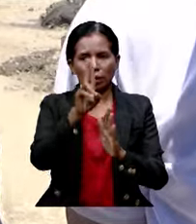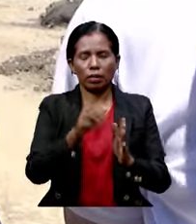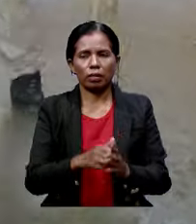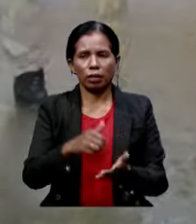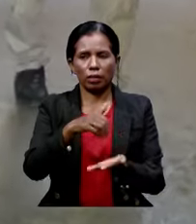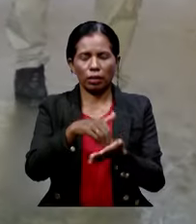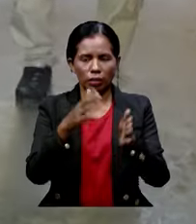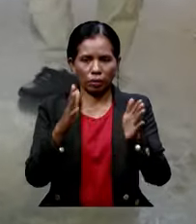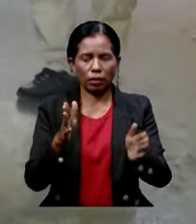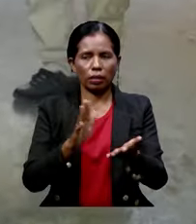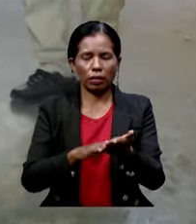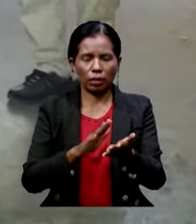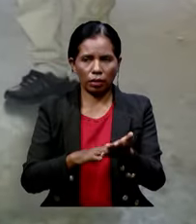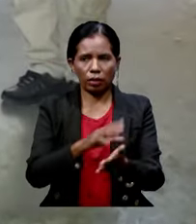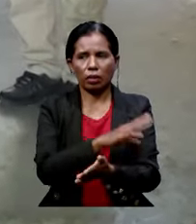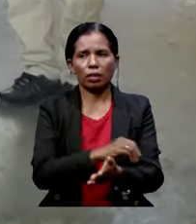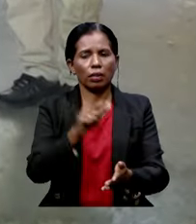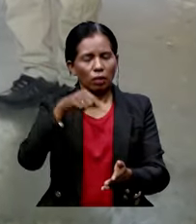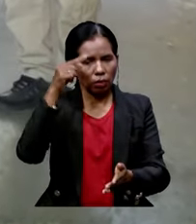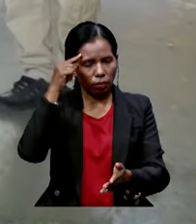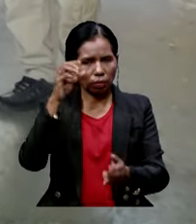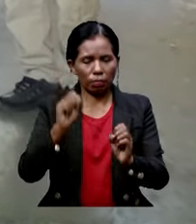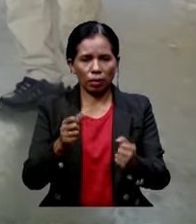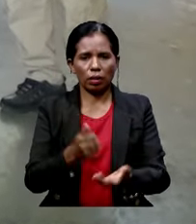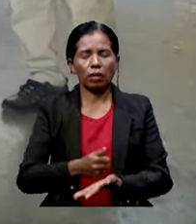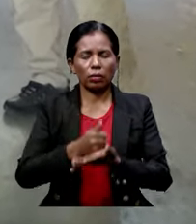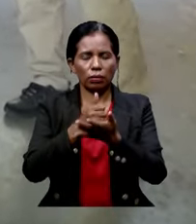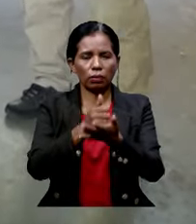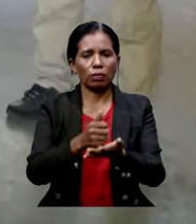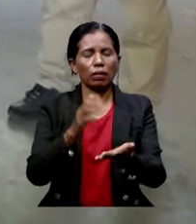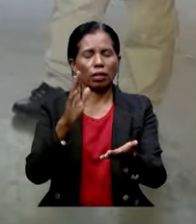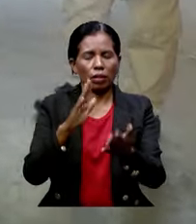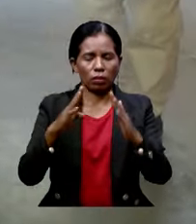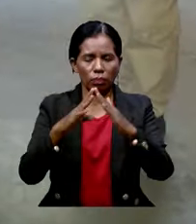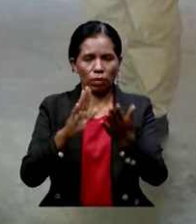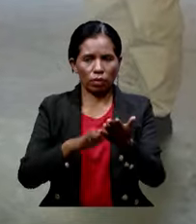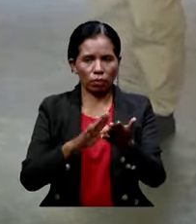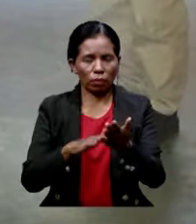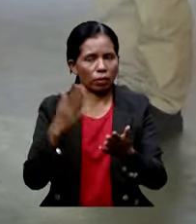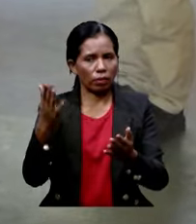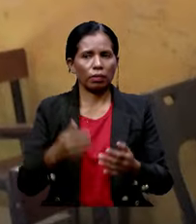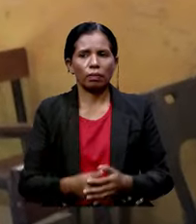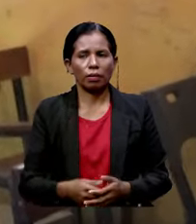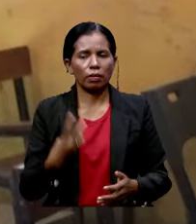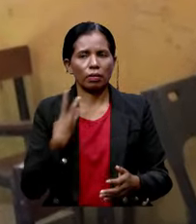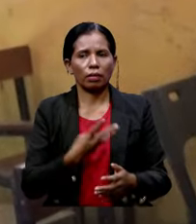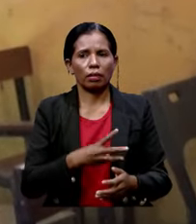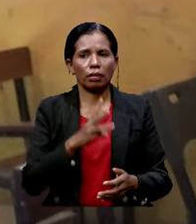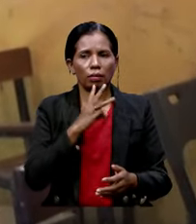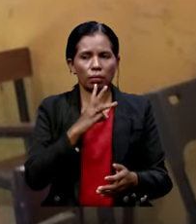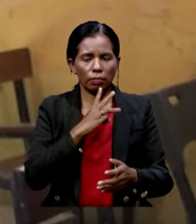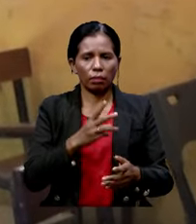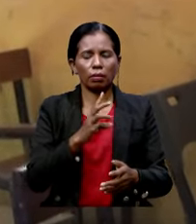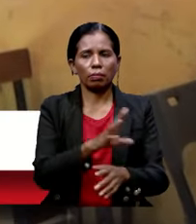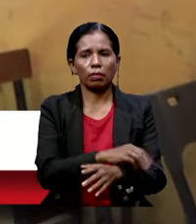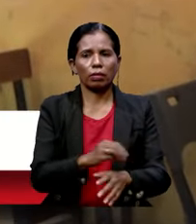estudante escola finantil espera governo beletau atenção ba problema ne besira ni escola enfrenta be ma sai fatin ne be be na din de ti